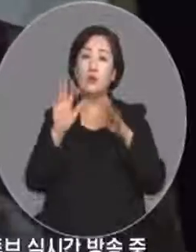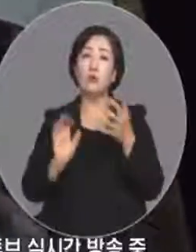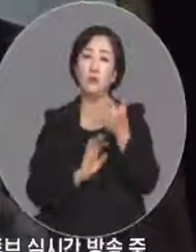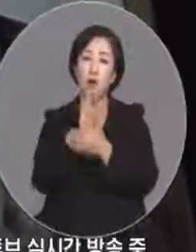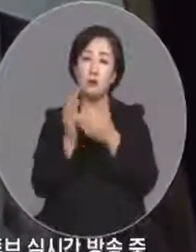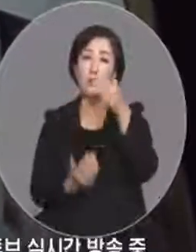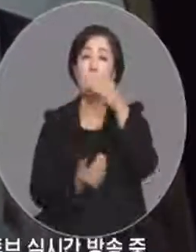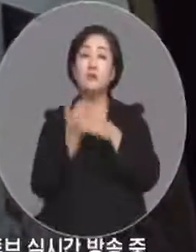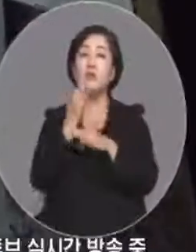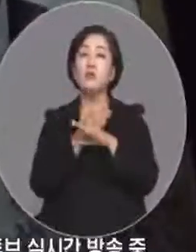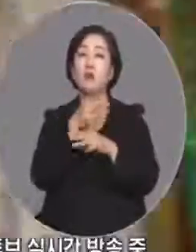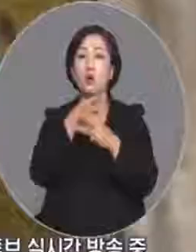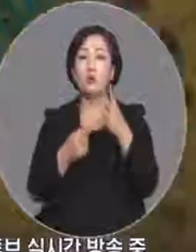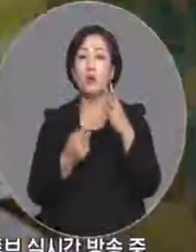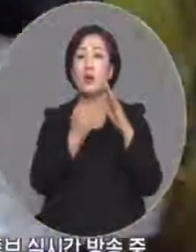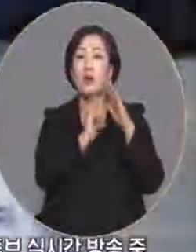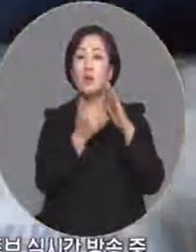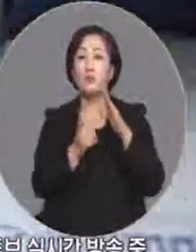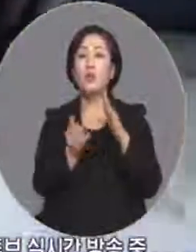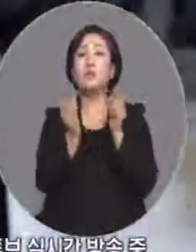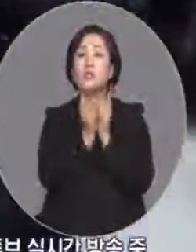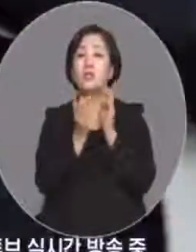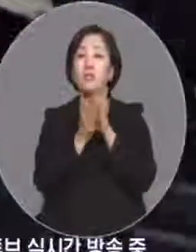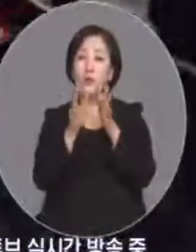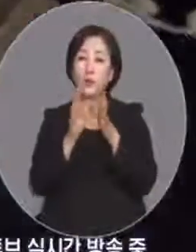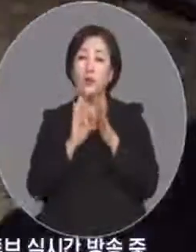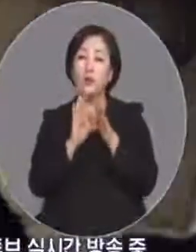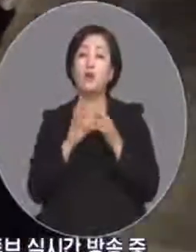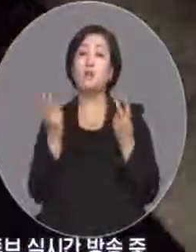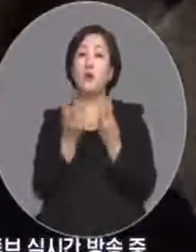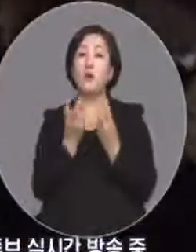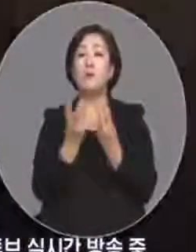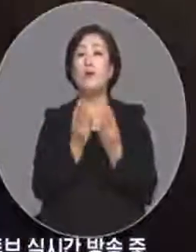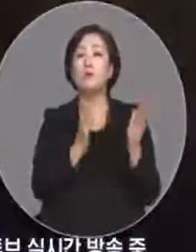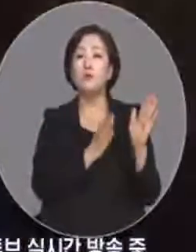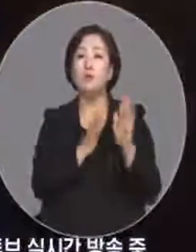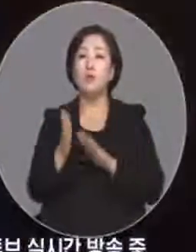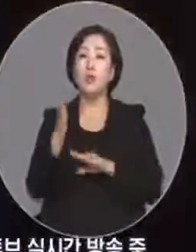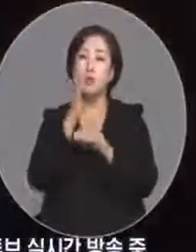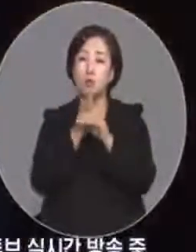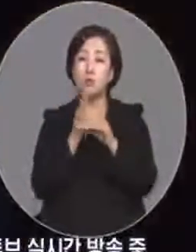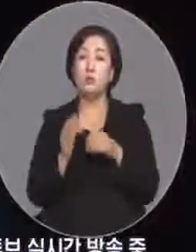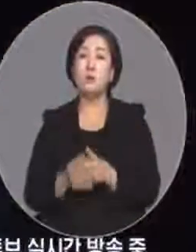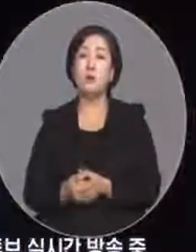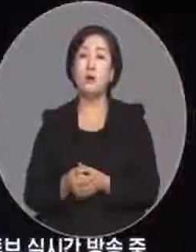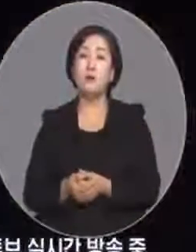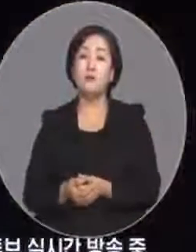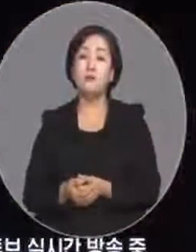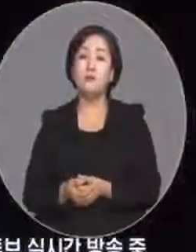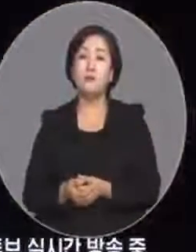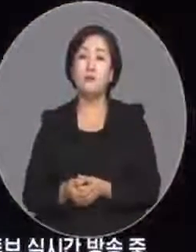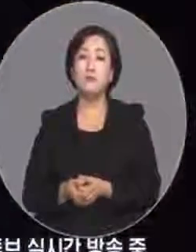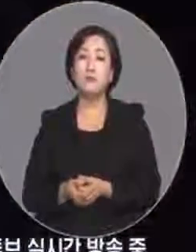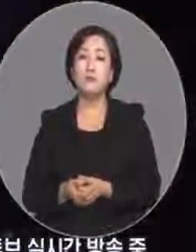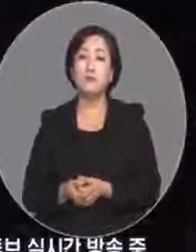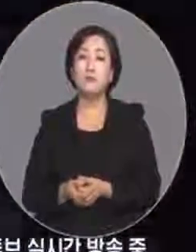확산되자 울주군은 a 씨의 가족을 찾아 연락을 취하는 등 대책 발음의 나섰습니다 ubc 뉴스 차명 줍니다